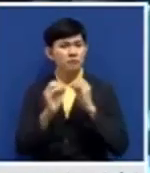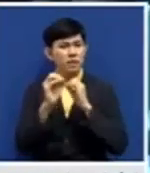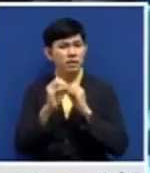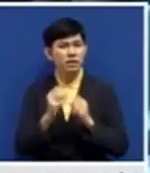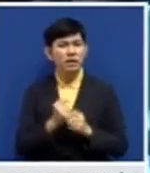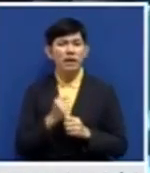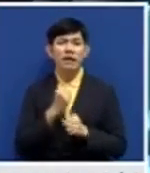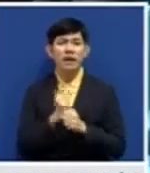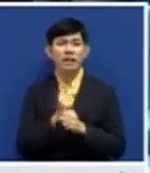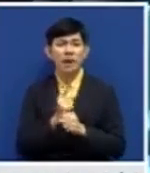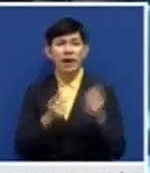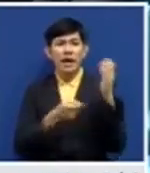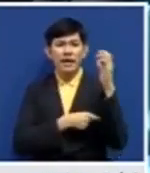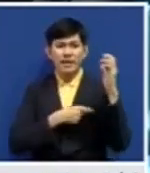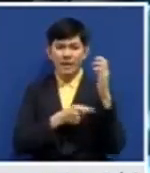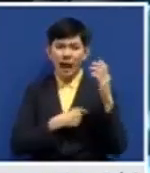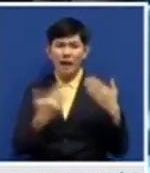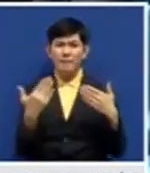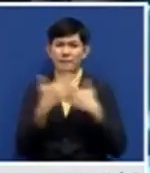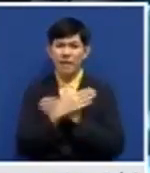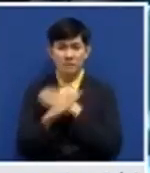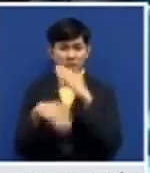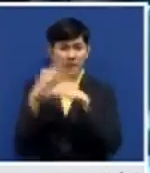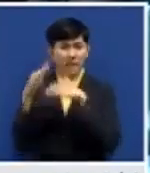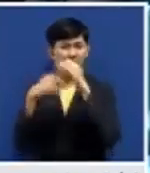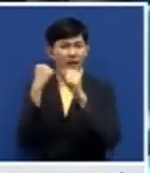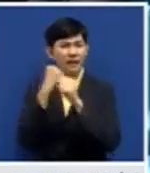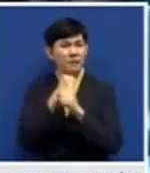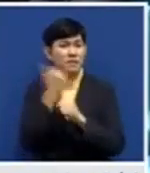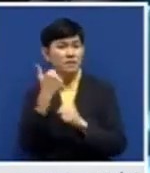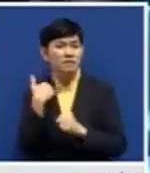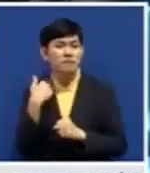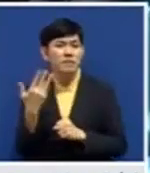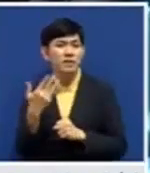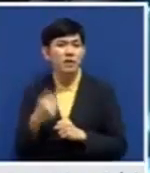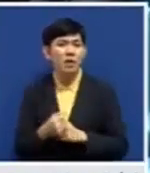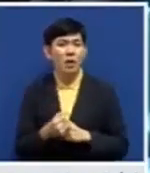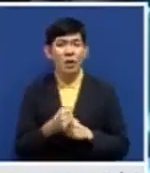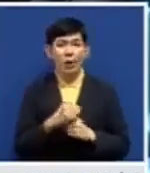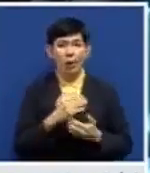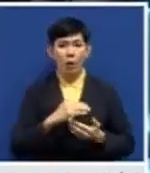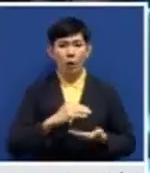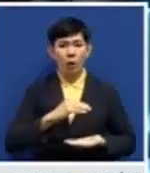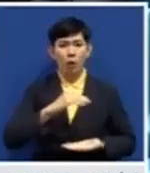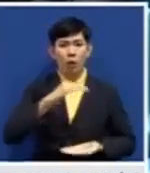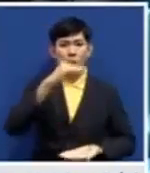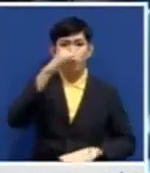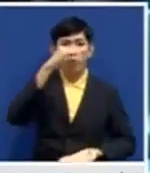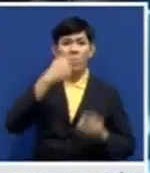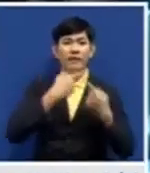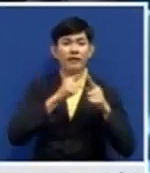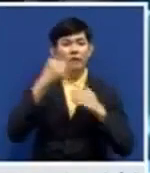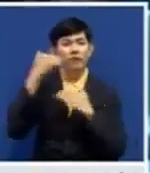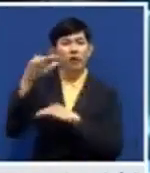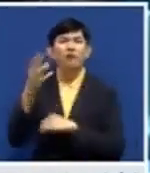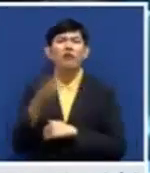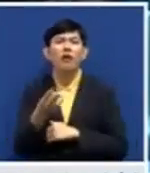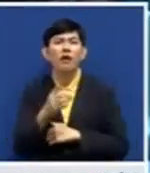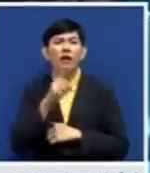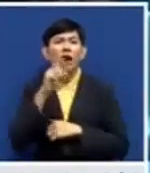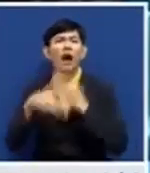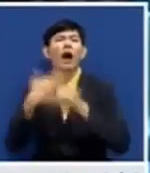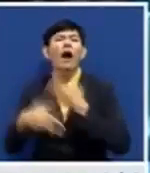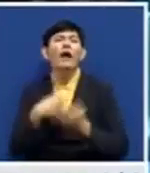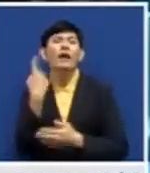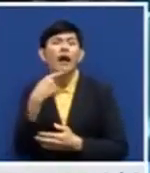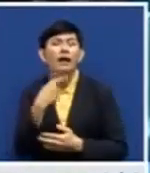ผลิตยางให้มันมี value added เพิ่มเลยซัพพลายมหาศาลเลย value ต่ำจะขายใ